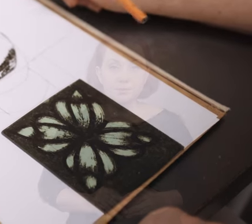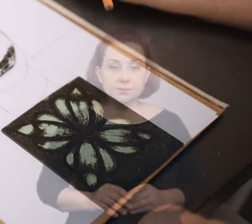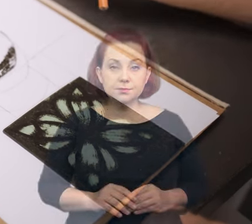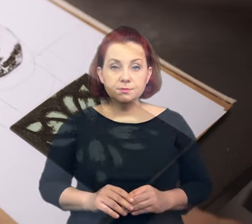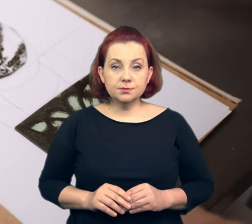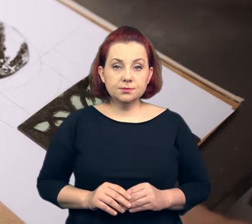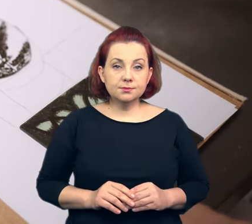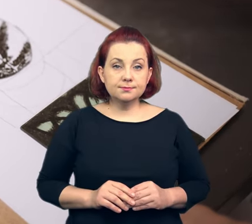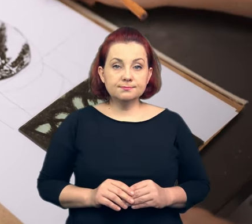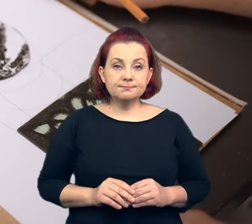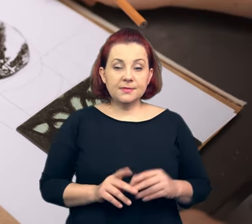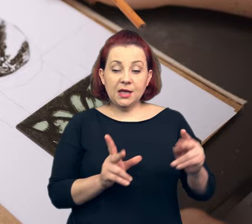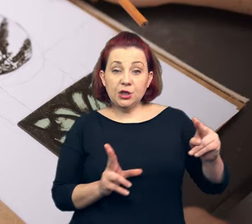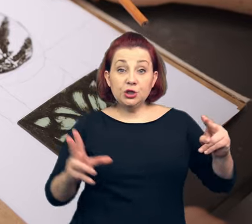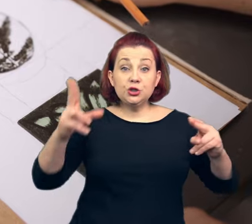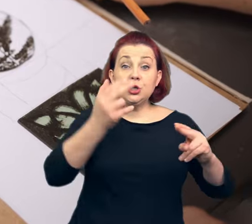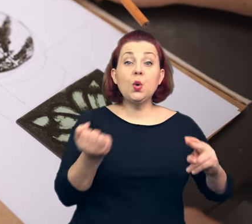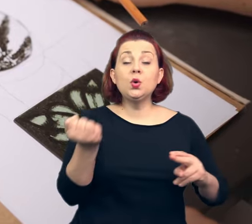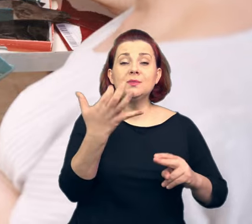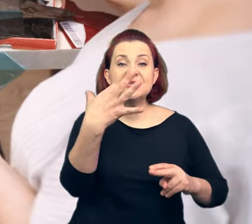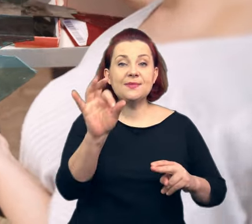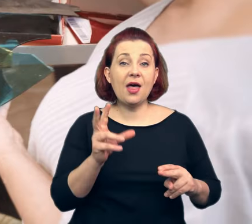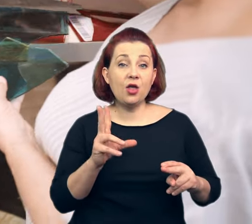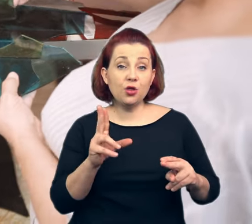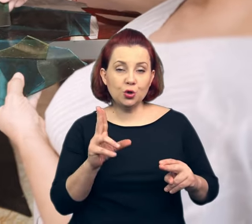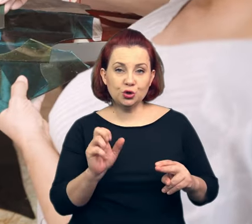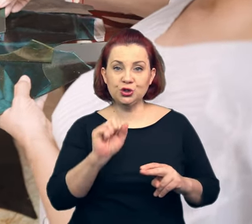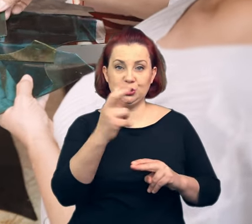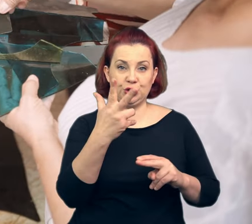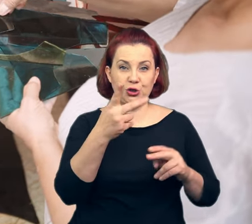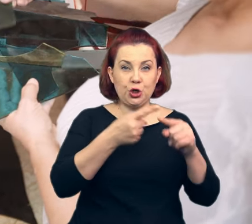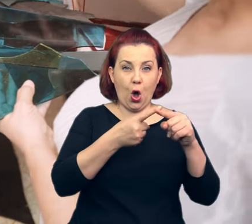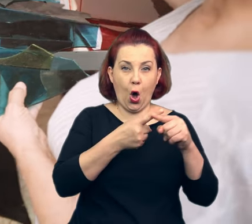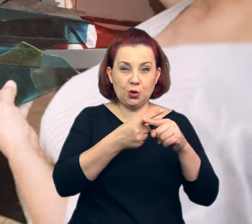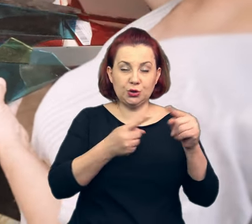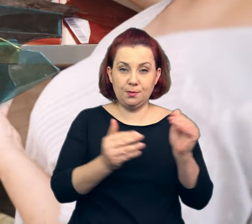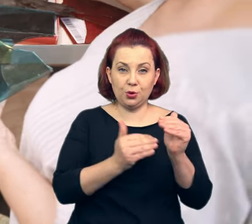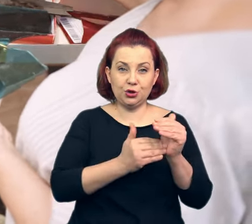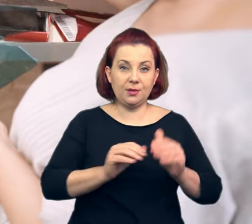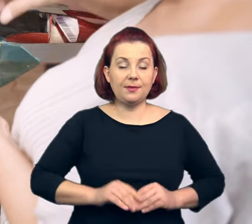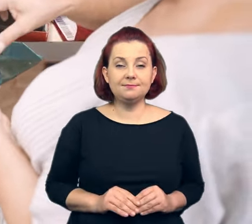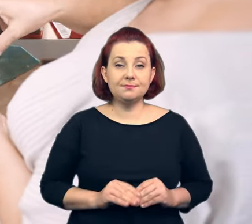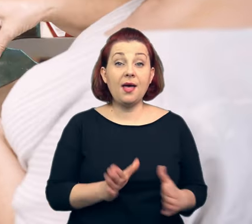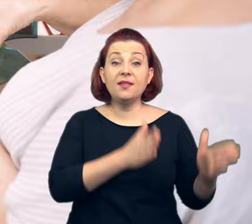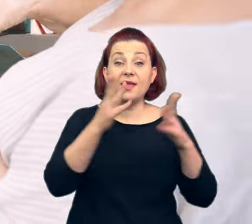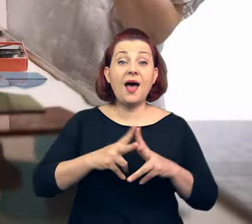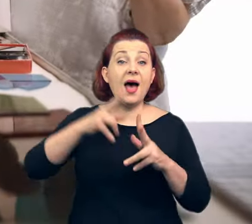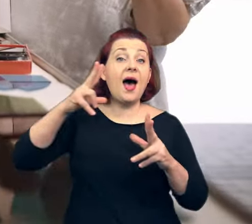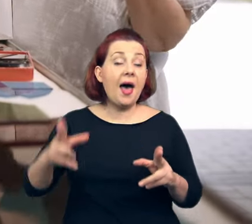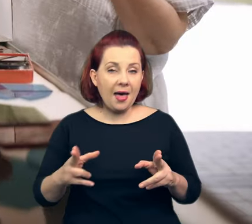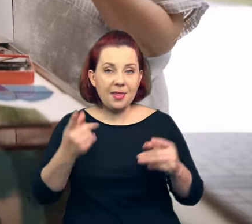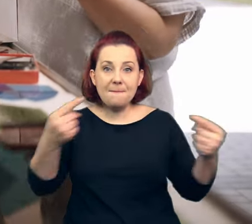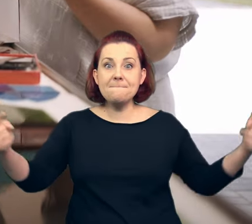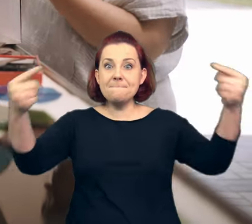Do cięcia używamy specjalnych nożyczek z trzema ostrzami. Kolejnym etapem jest dobór szkła i